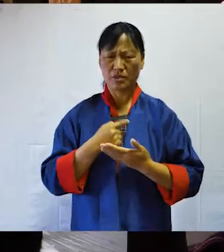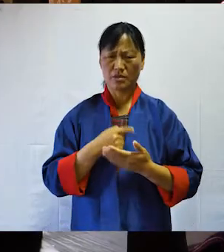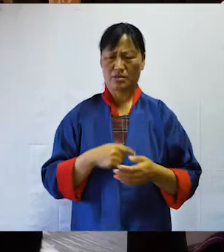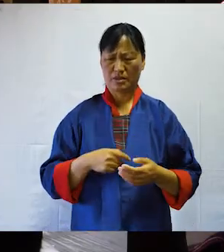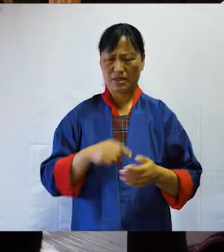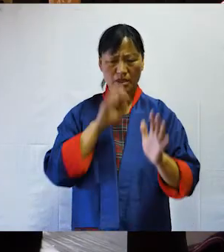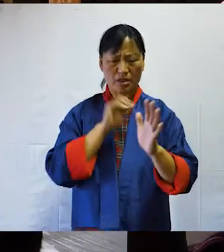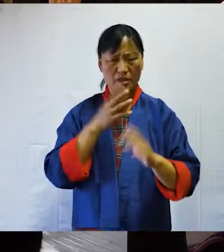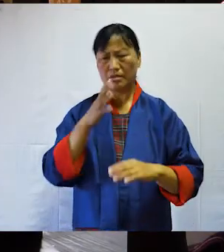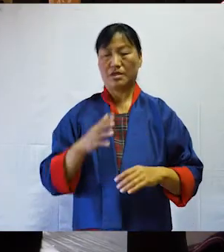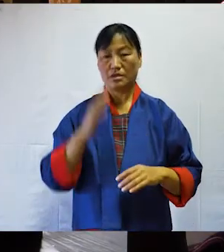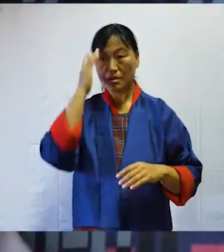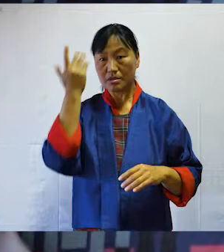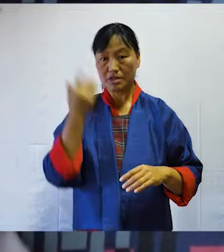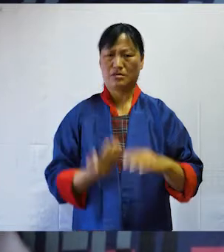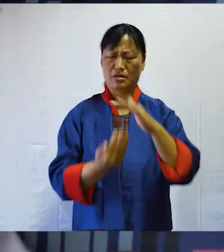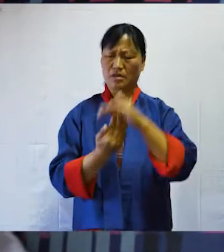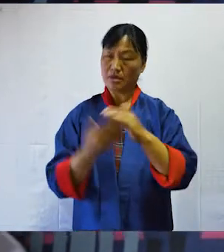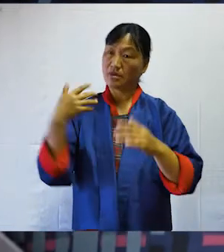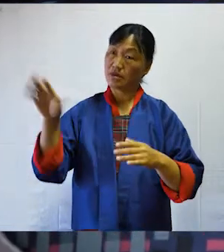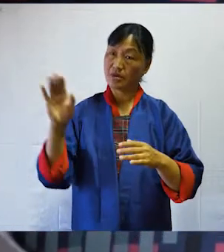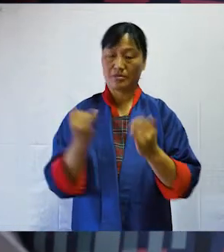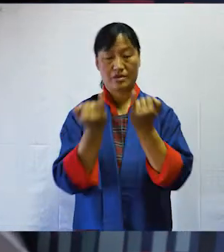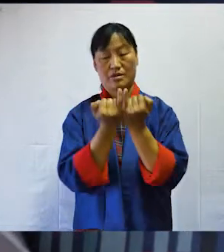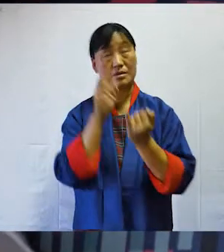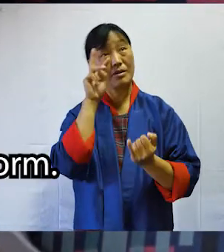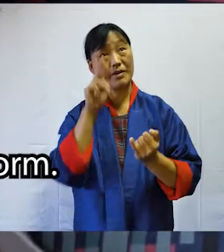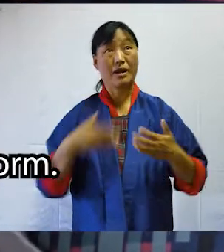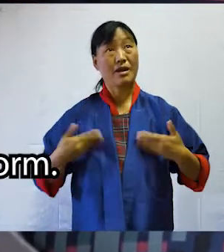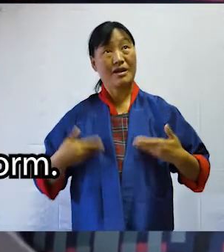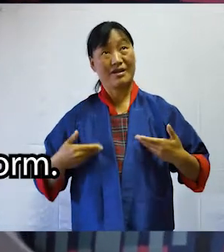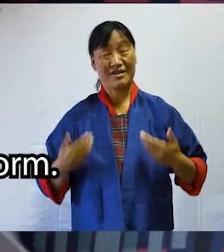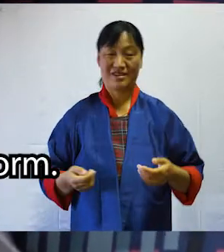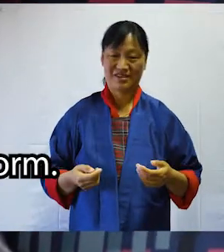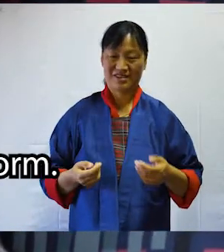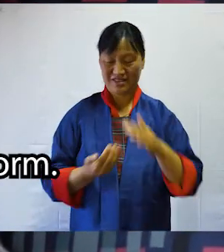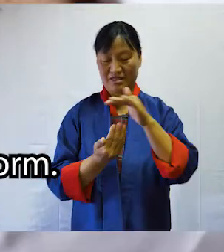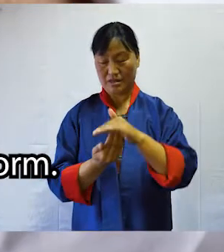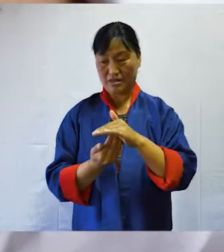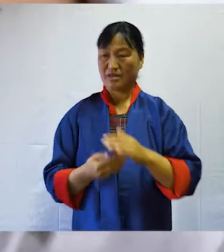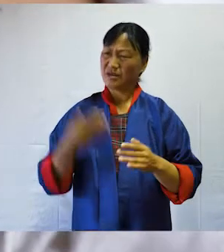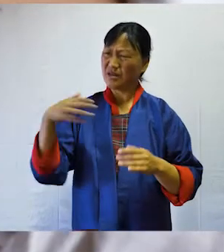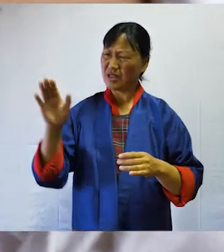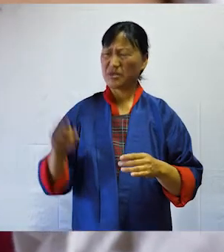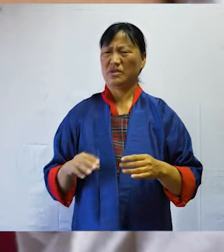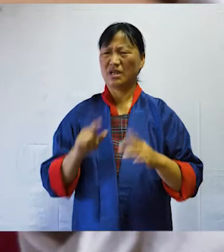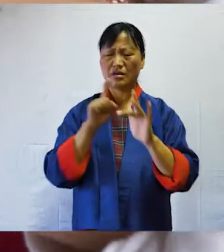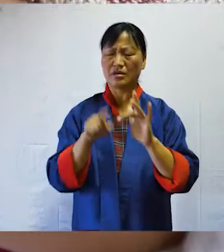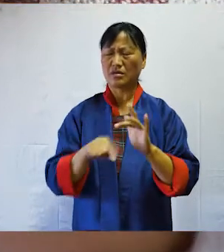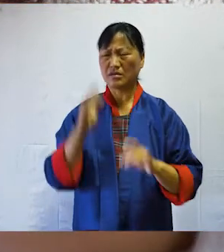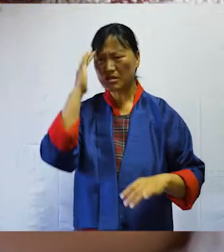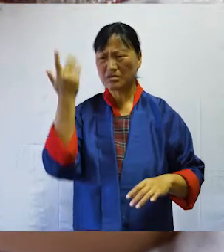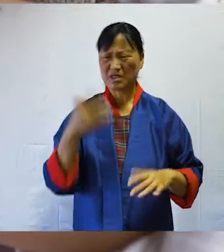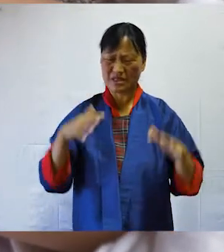मैले मेरो नानीलाई पढाउन सकिनँ नि स्कुल लाउनु उसको स्कुल पढ्ने त पुरा इच्छा थियो ड्रेसहरू देख्दा एक्साइटेड हुन्थ्यो अब एजुकेसनको एक्सेसिबिलिटी